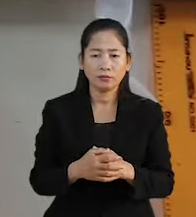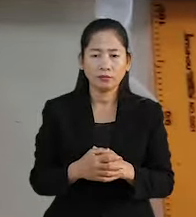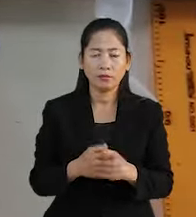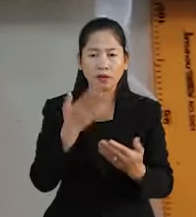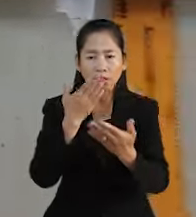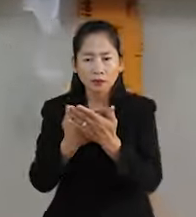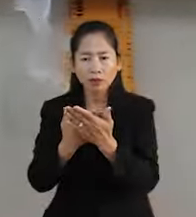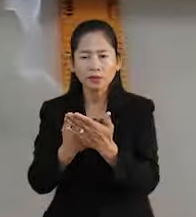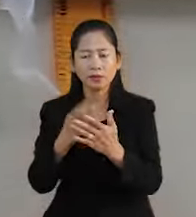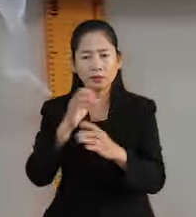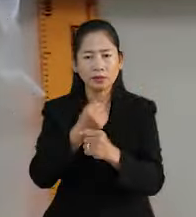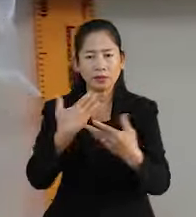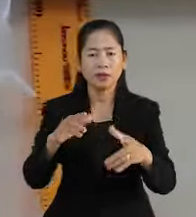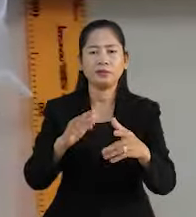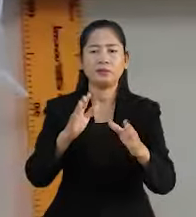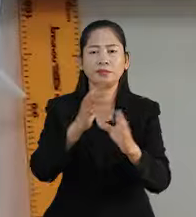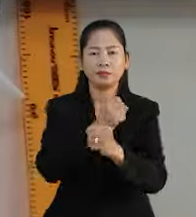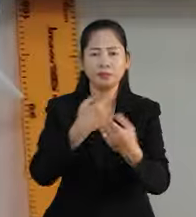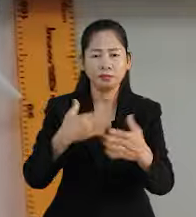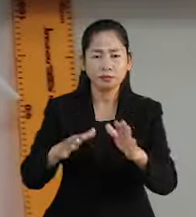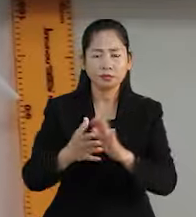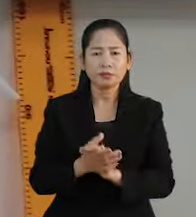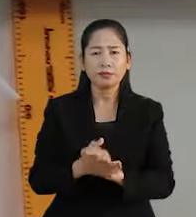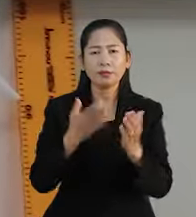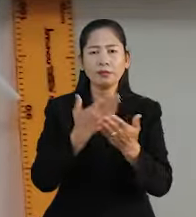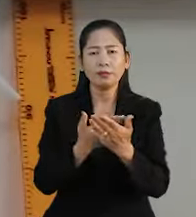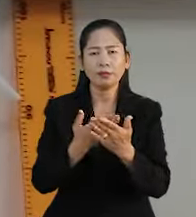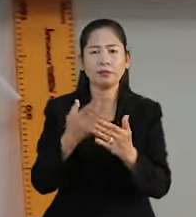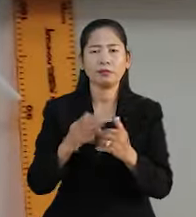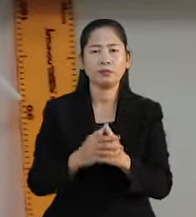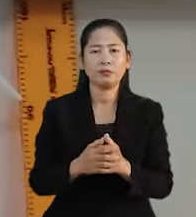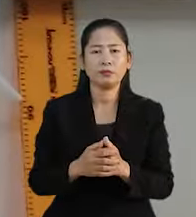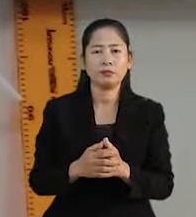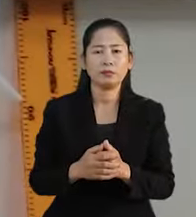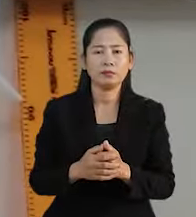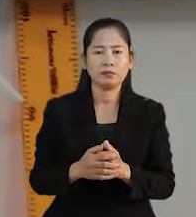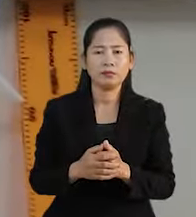អរគុណចាប់នៅកូនចាប់ហើយអរគុណណាកូនណា